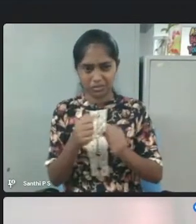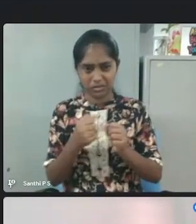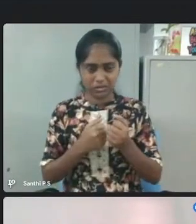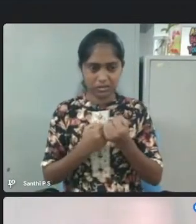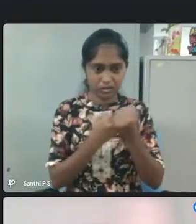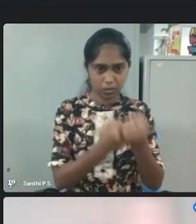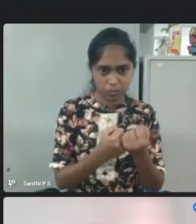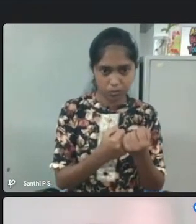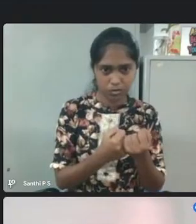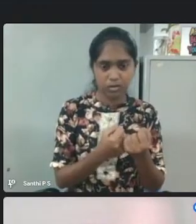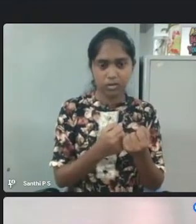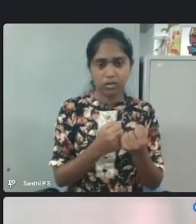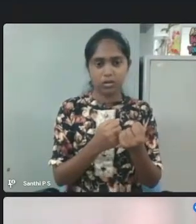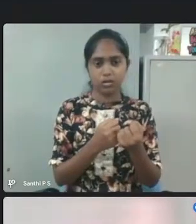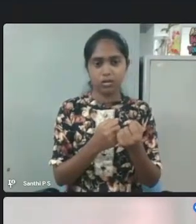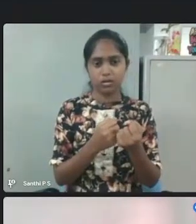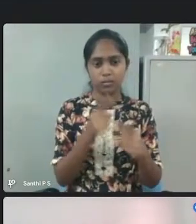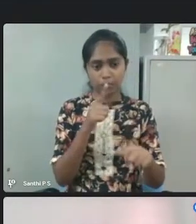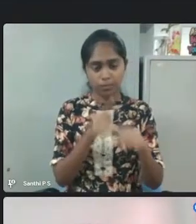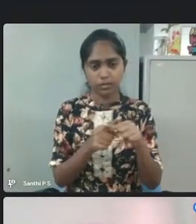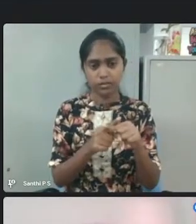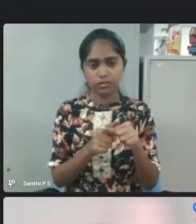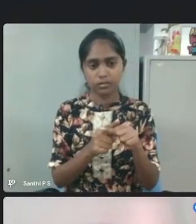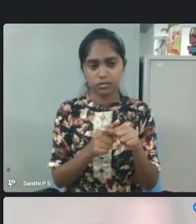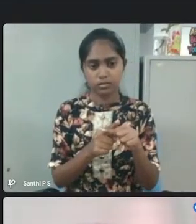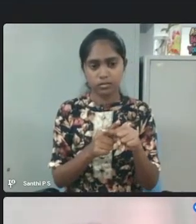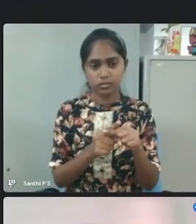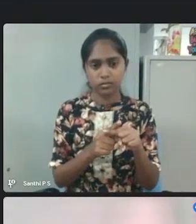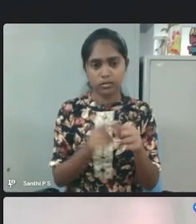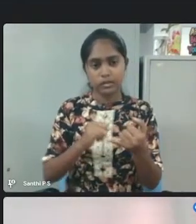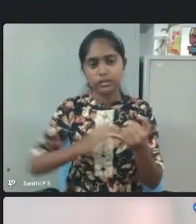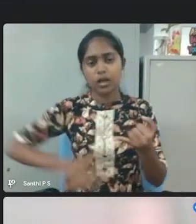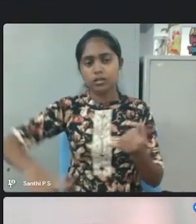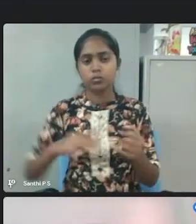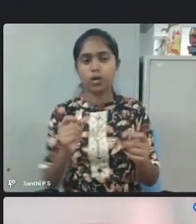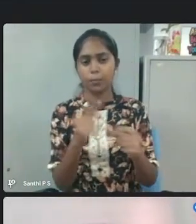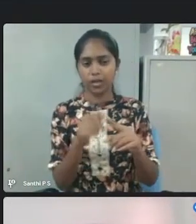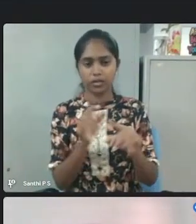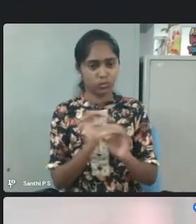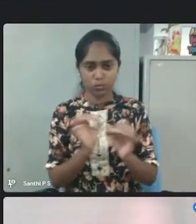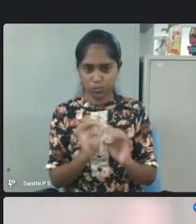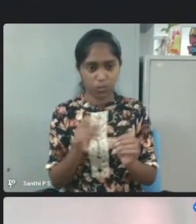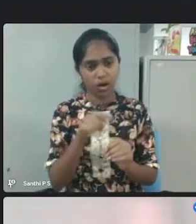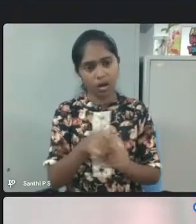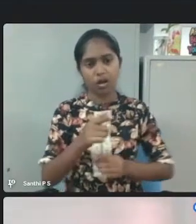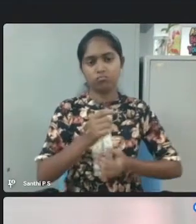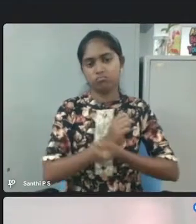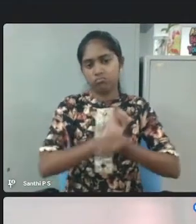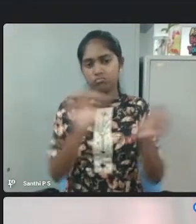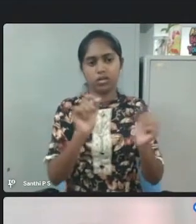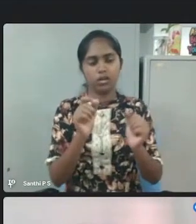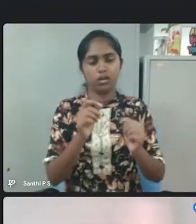സാധ്യതയുണ്ട്, അത് കഴിയും, അവരെ കൊണ്ട് സാധിക്കുന്ന ഒന്നാണ്. പലപ്പോഴും സാഹചര്യങ്ങളില്ലാത്തത് കൊണ്ടാണ് അവർക്ക് സ്വതന്ത്രമായി ജീവിക്കാൻ സാധിക്കാത്തത്.